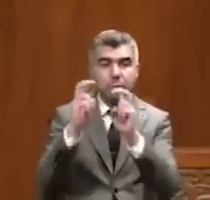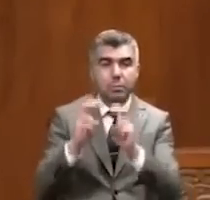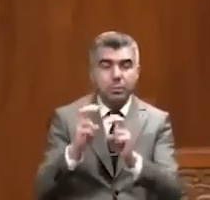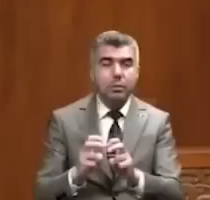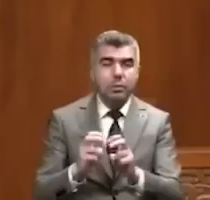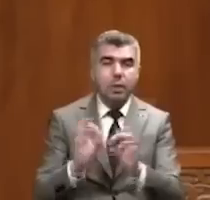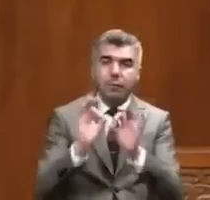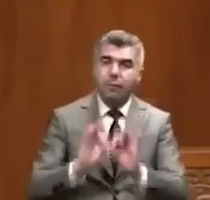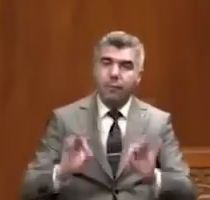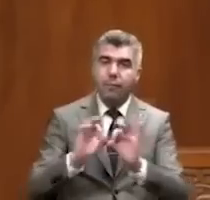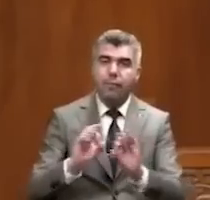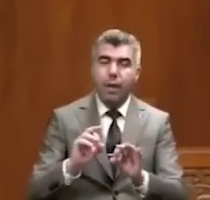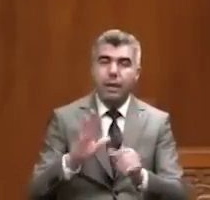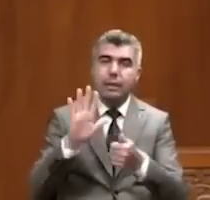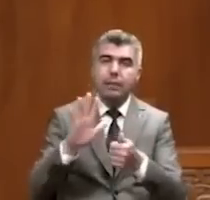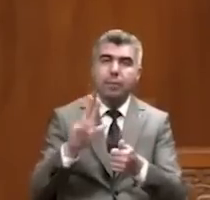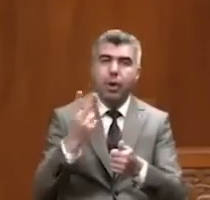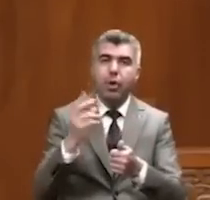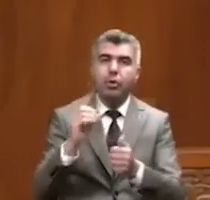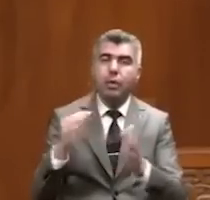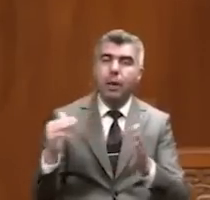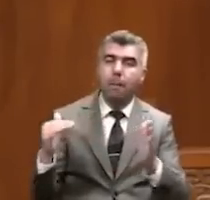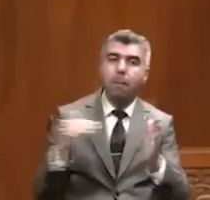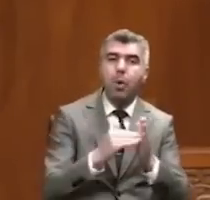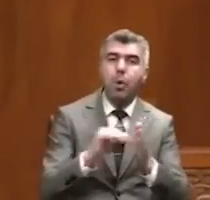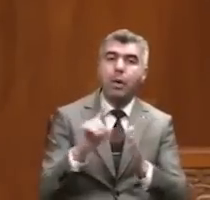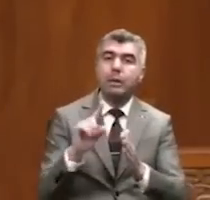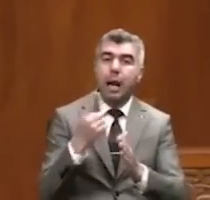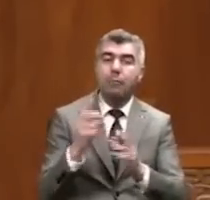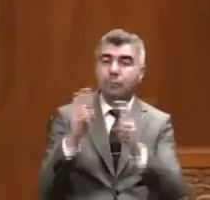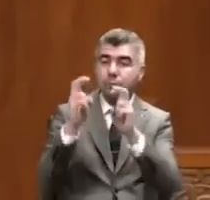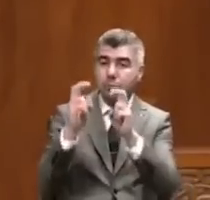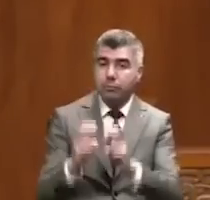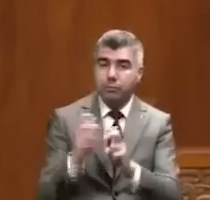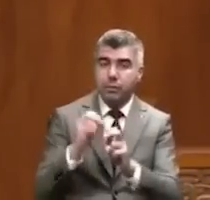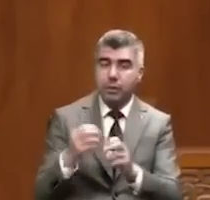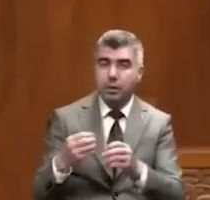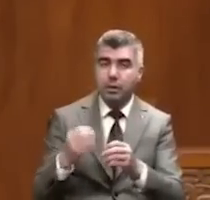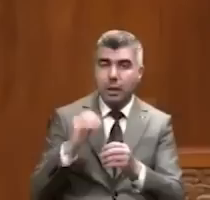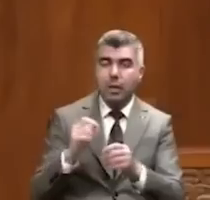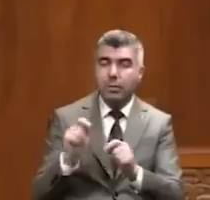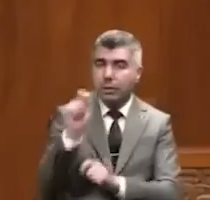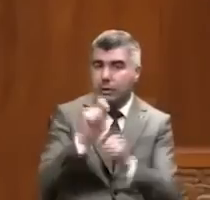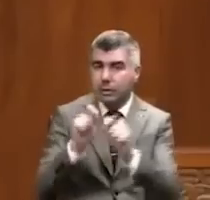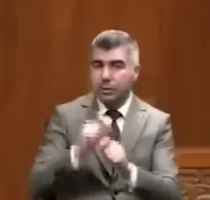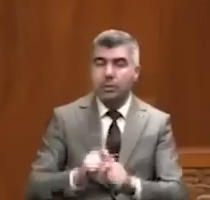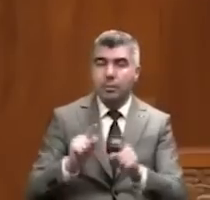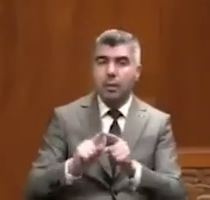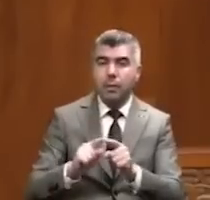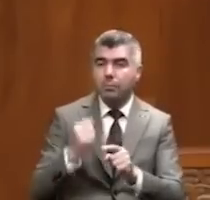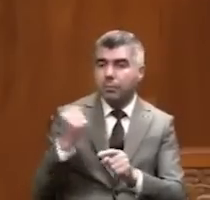هذه السنه الا ب 620 مليون درهم نتيجه انخفاض عمليات التسويه وارتفاع